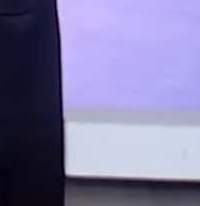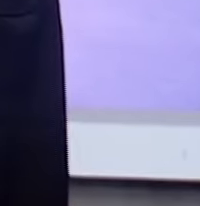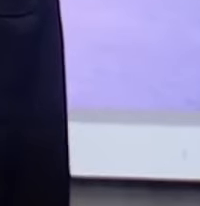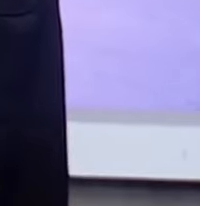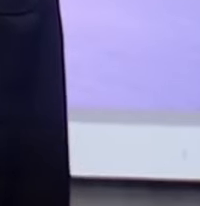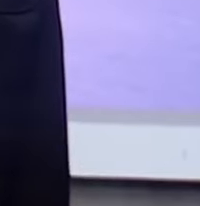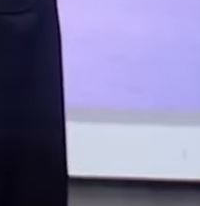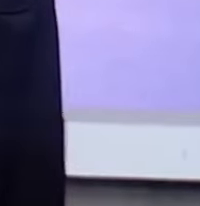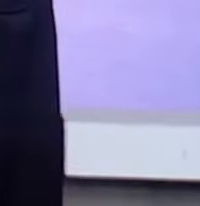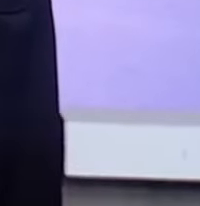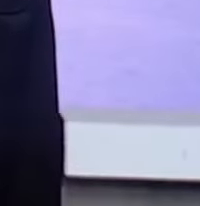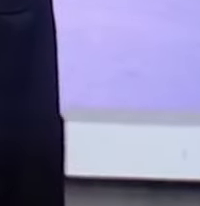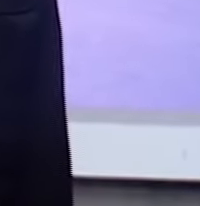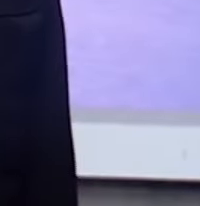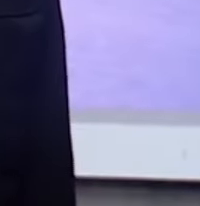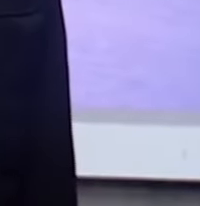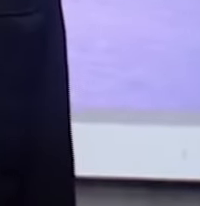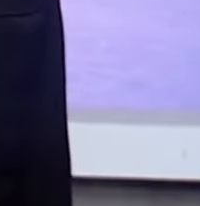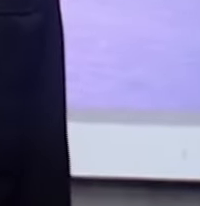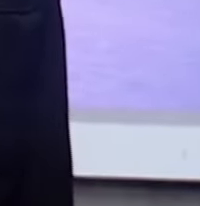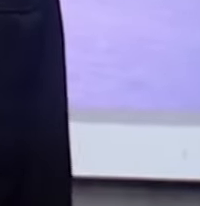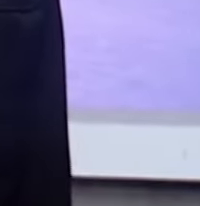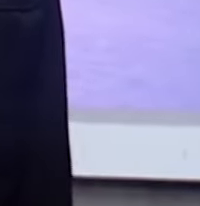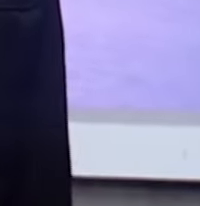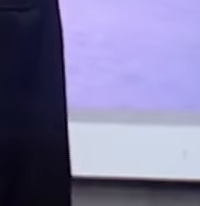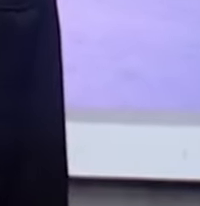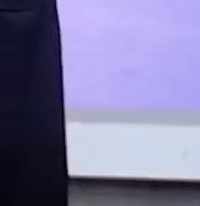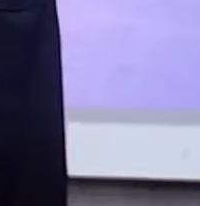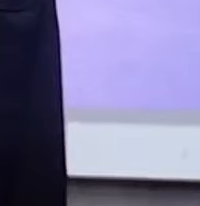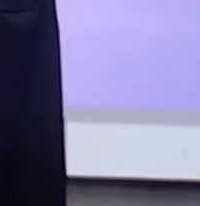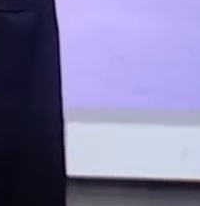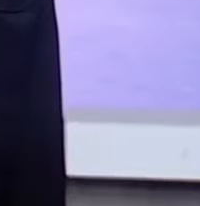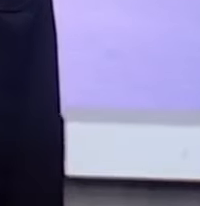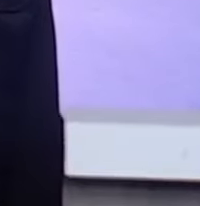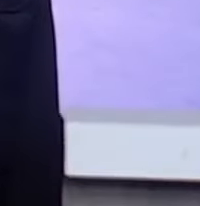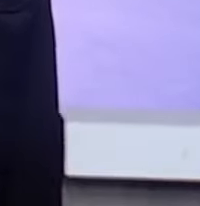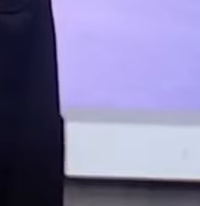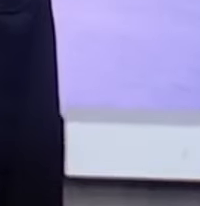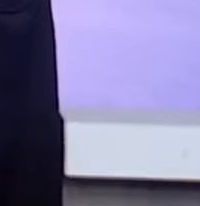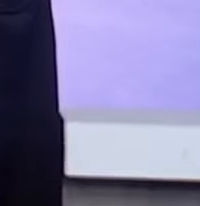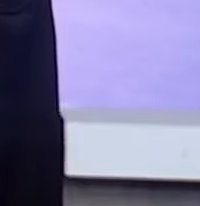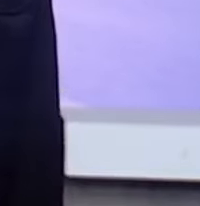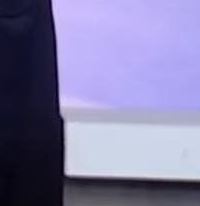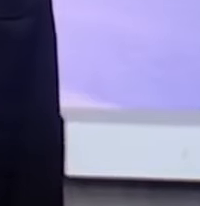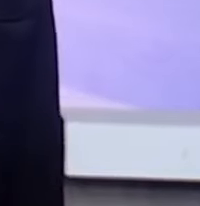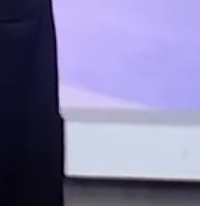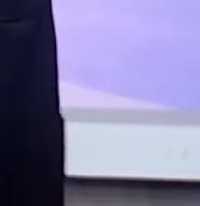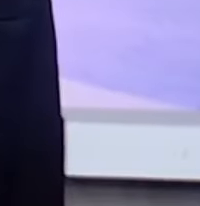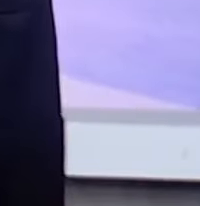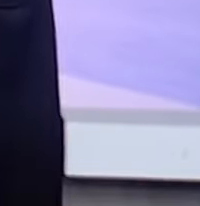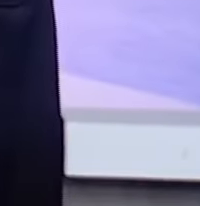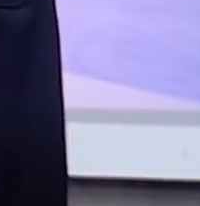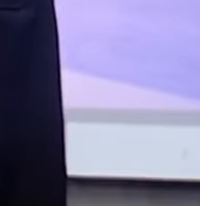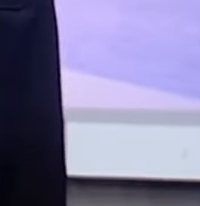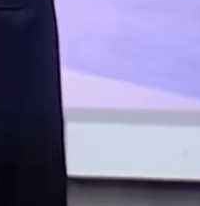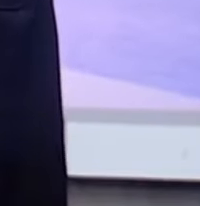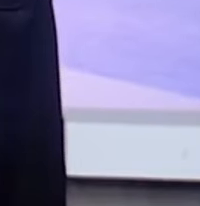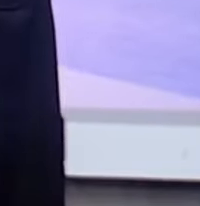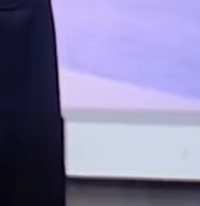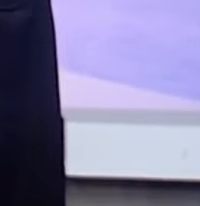kapuso, sama-sama tayong maging saksi. Mag-subscribe sa GMA Integrated News sa YouTube at para sa mga kapuso abroad,